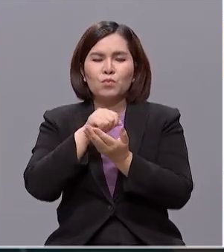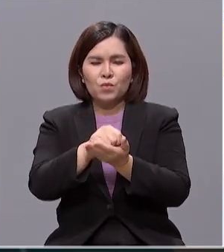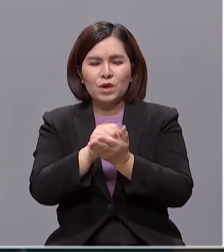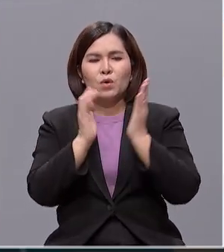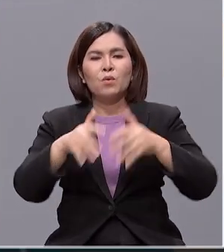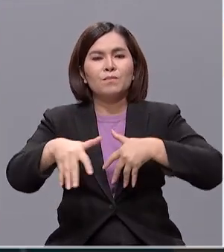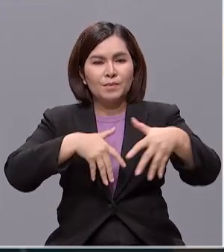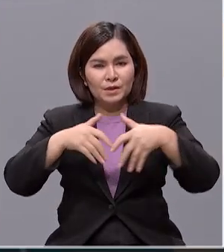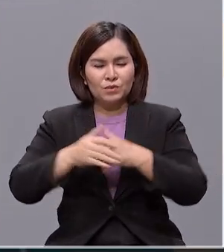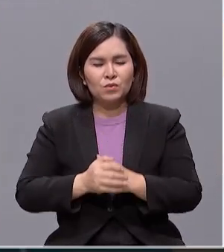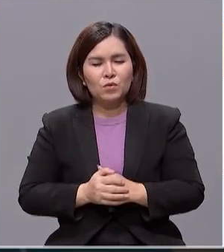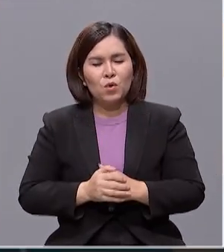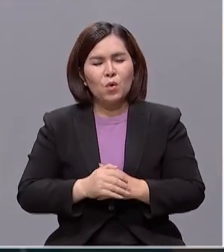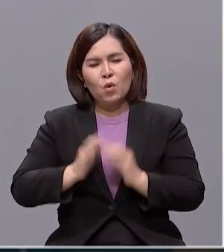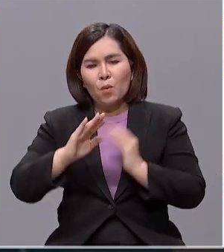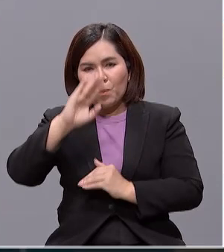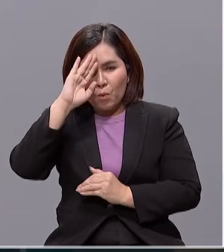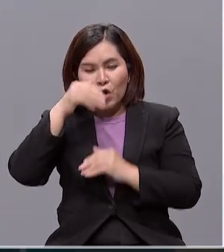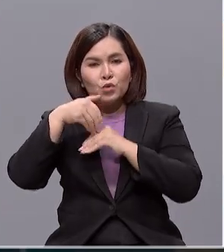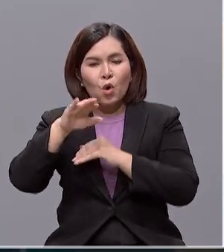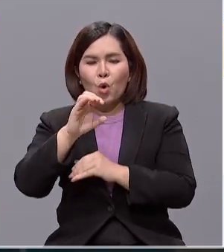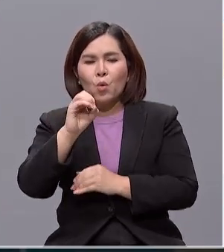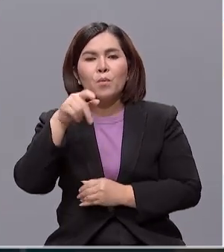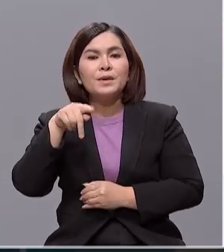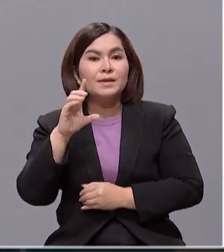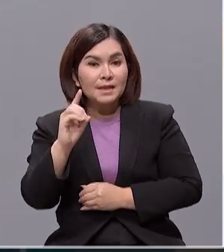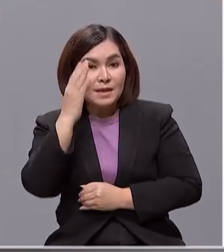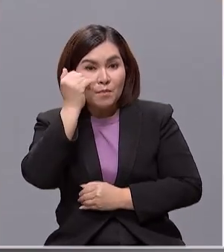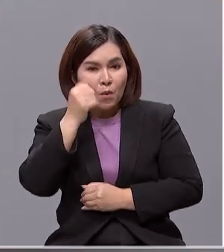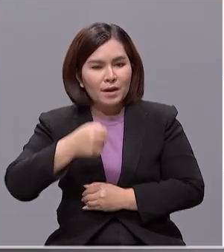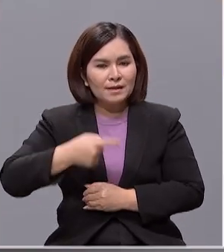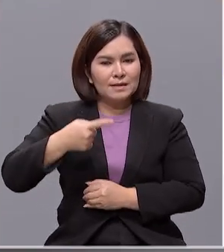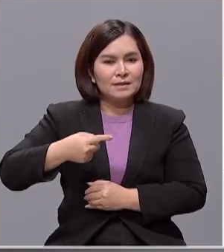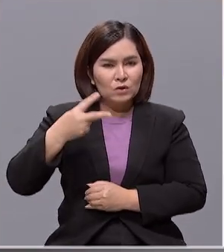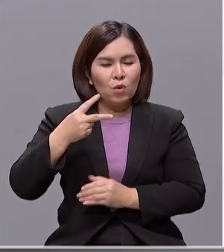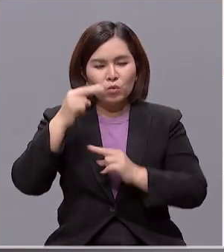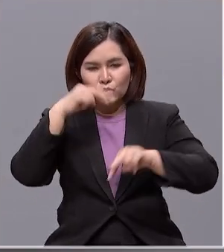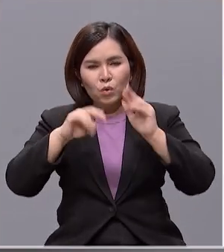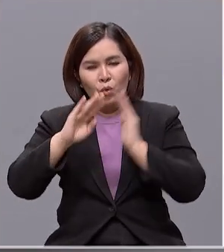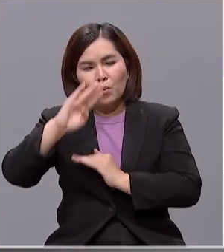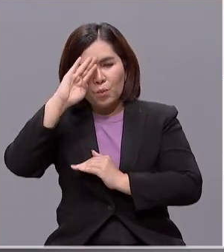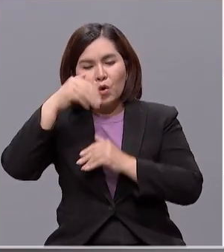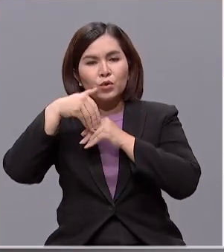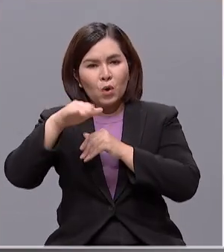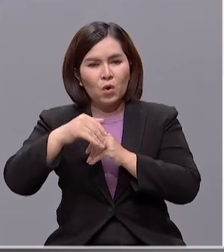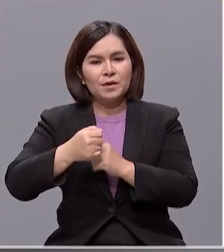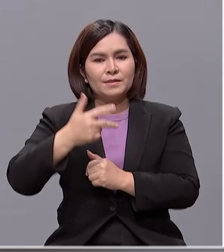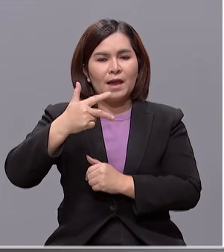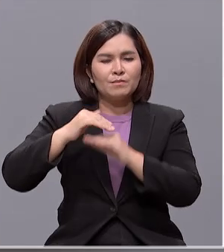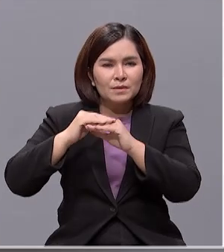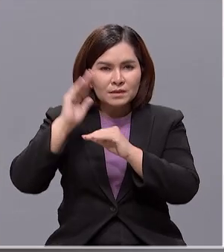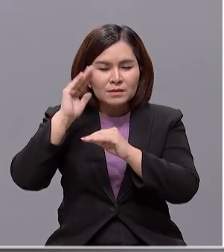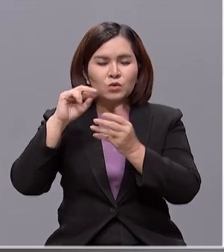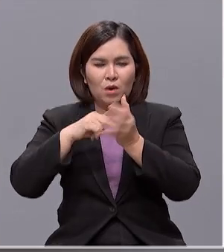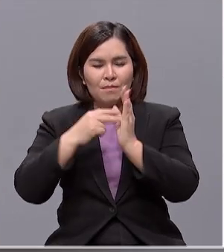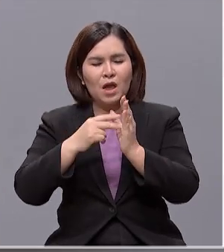ผู้ป่วยนอกบางส่วนนะคะเพราะอย่างที่บอกว่า 1กับ 2เนี่ยเป็นห้องตรวจกับของผู้ป่วยนอกชั้นบนๆขึ้นไปค่อยเป็นห้องผู้ป่วย